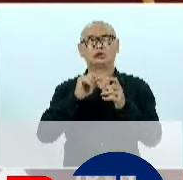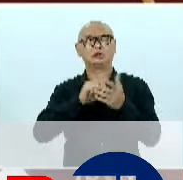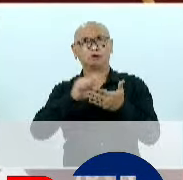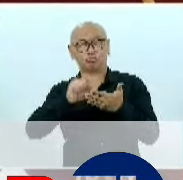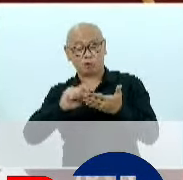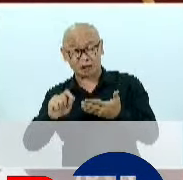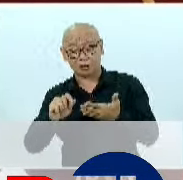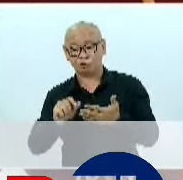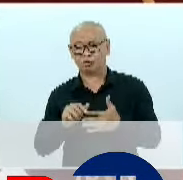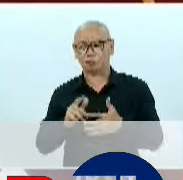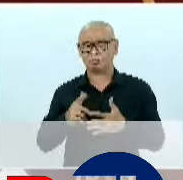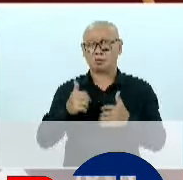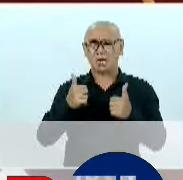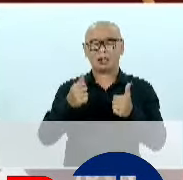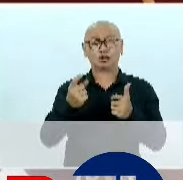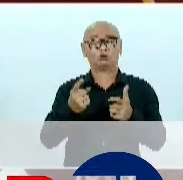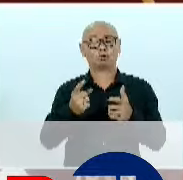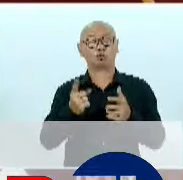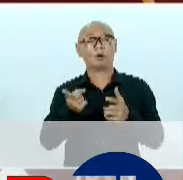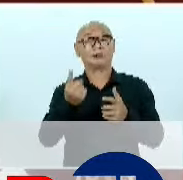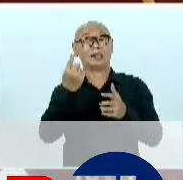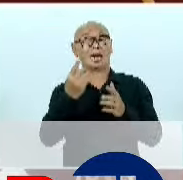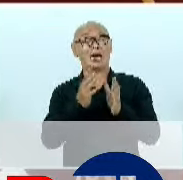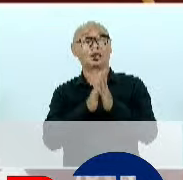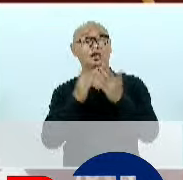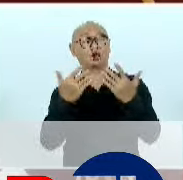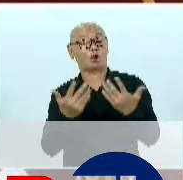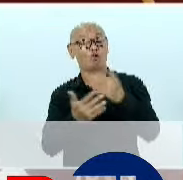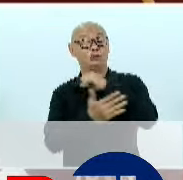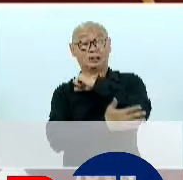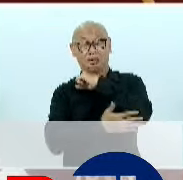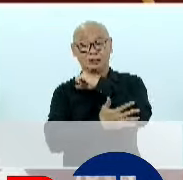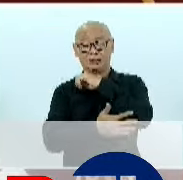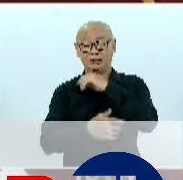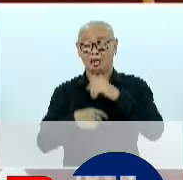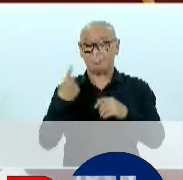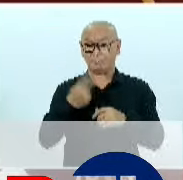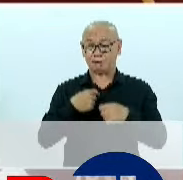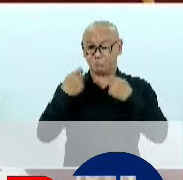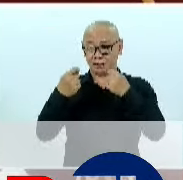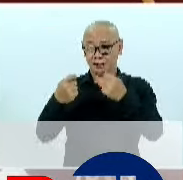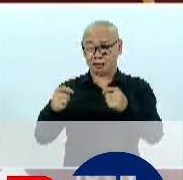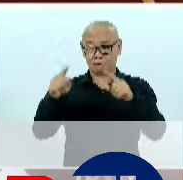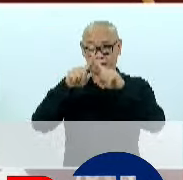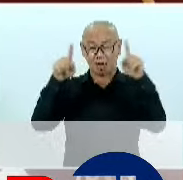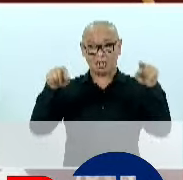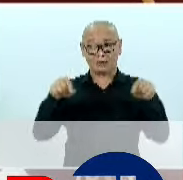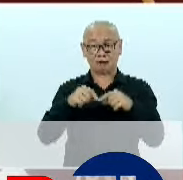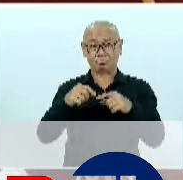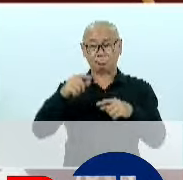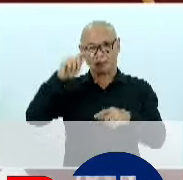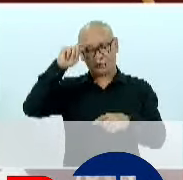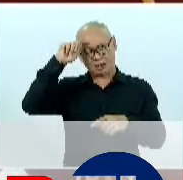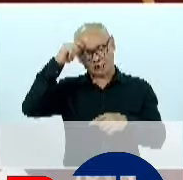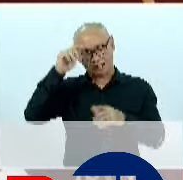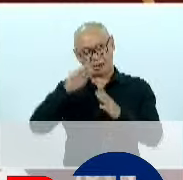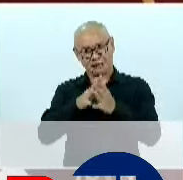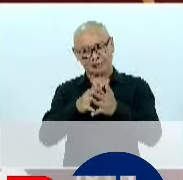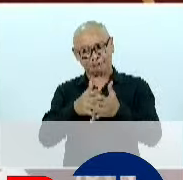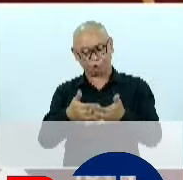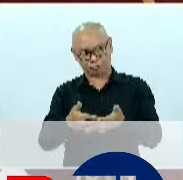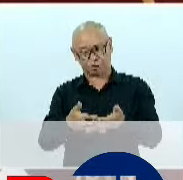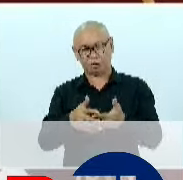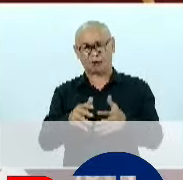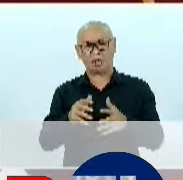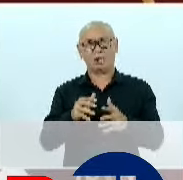baik swasta maupun negeri kami juga memberikan penghargaan kepada penghafal kitab kitab